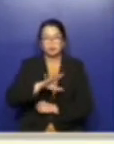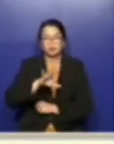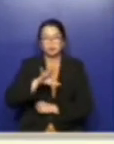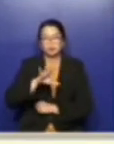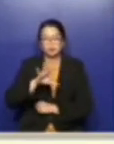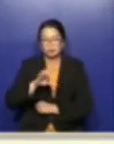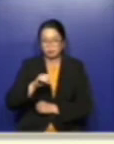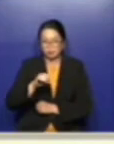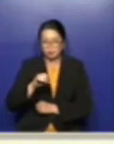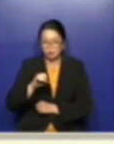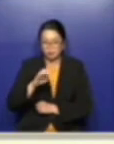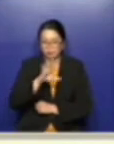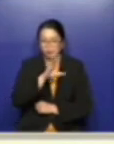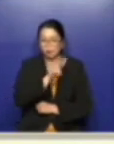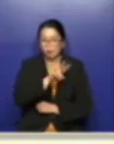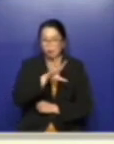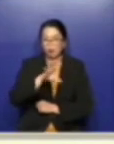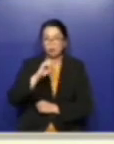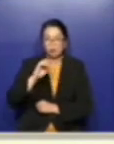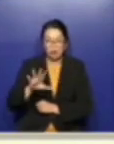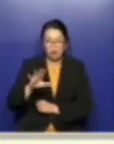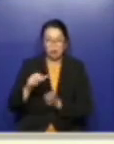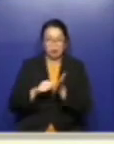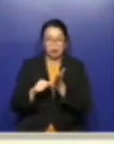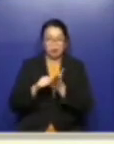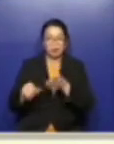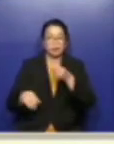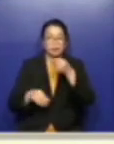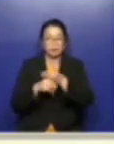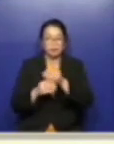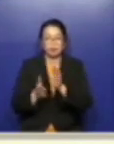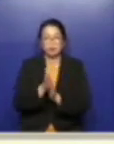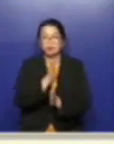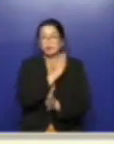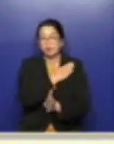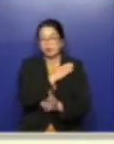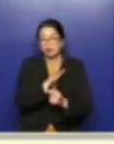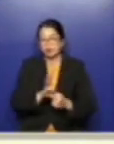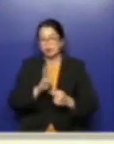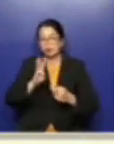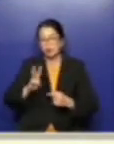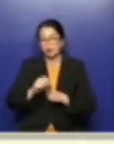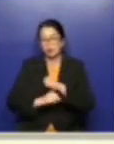2505แก้ไขเพิ่มเติมโดยพระราชบัญญัติสงฆ์ฉบับที่6ปี